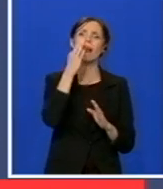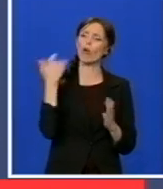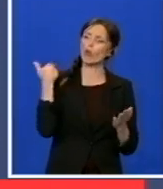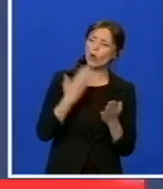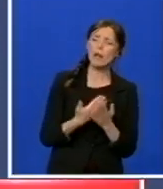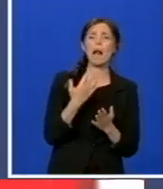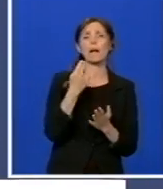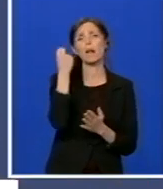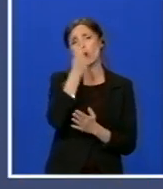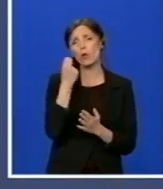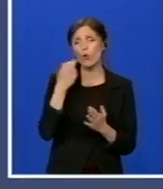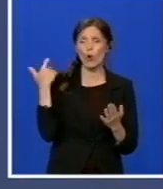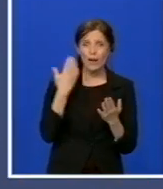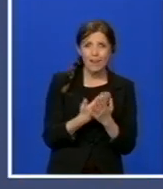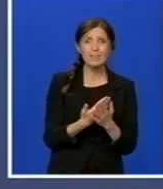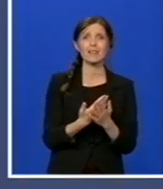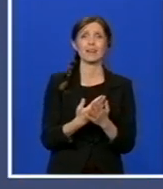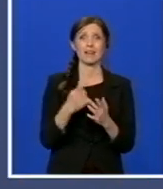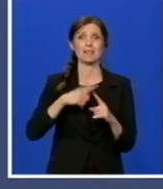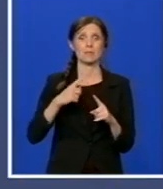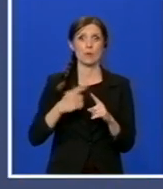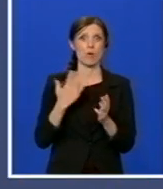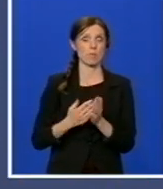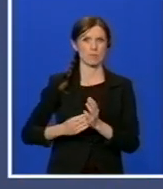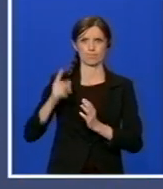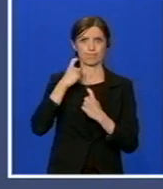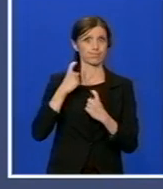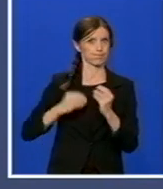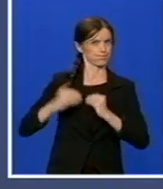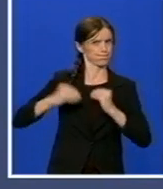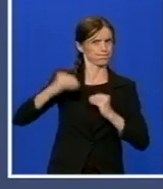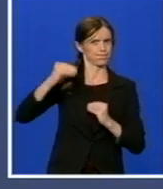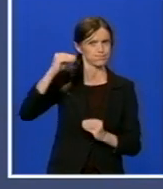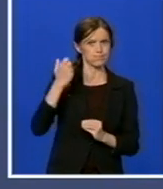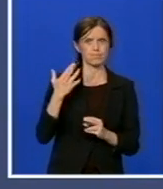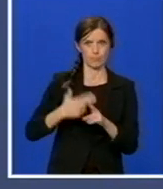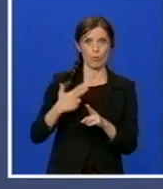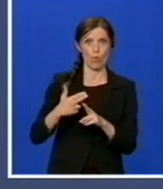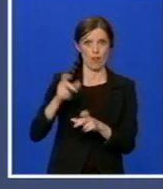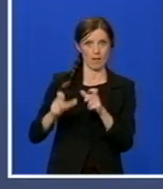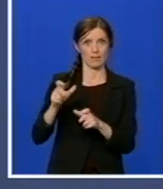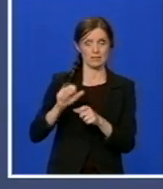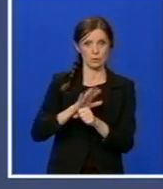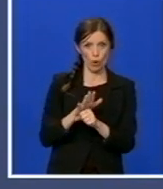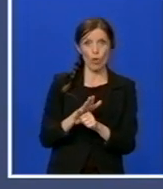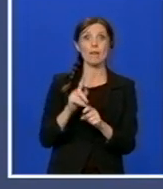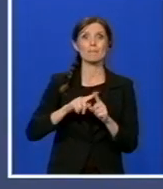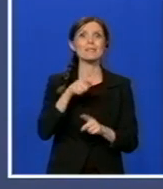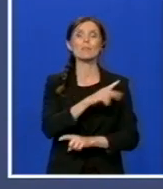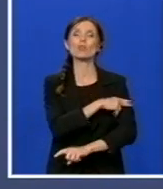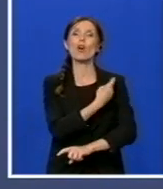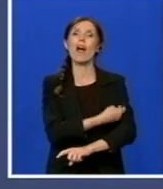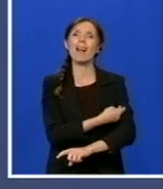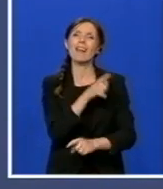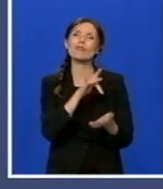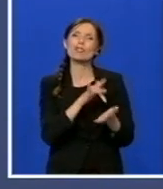nedelja, s obzirom na rapidni porast broja obolelih, Klinički centar Vojvodine bio je prinuđen da pored